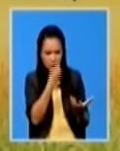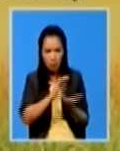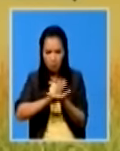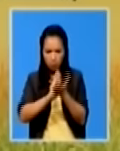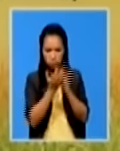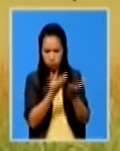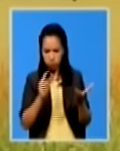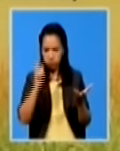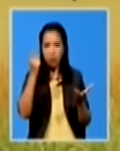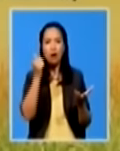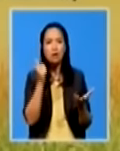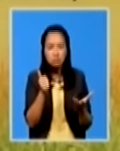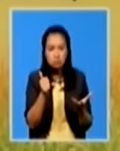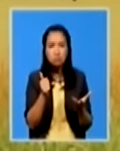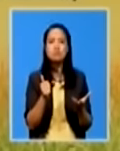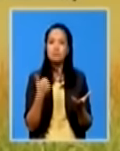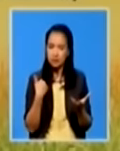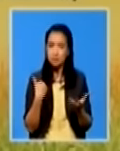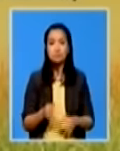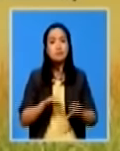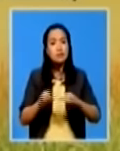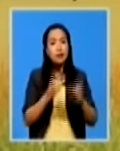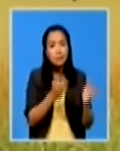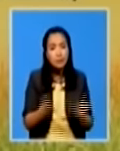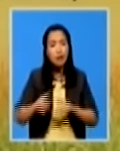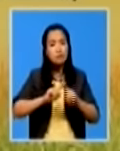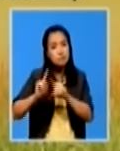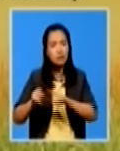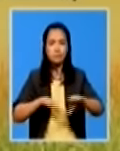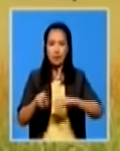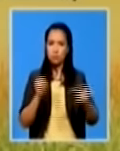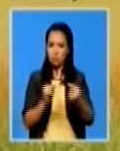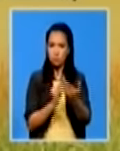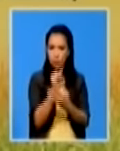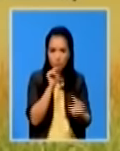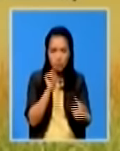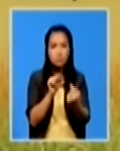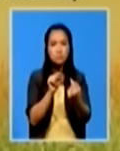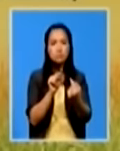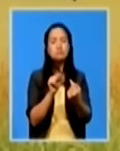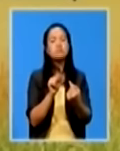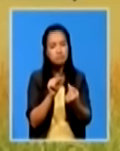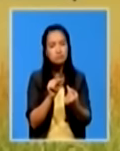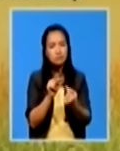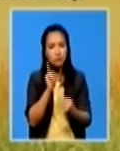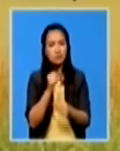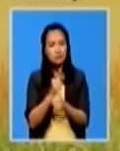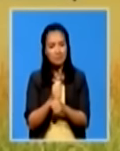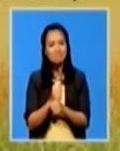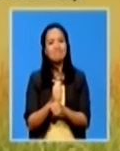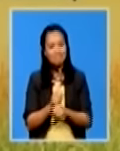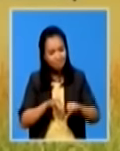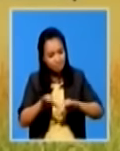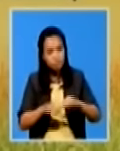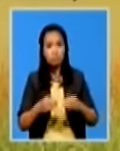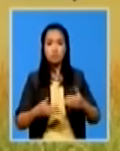ครับสำหรับการดำเนินการต่างๆนั้นหากมีการบริหารจัดการที่ถูกต้องเหมาะสมนะครับเราก็ต้องทำด้วยการบริการกิจกรรม